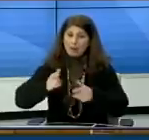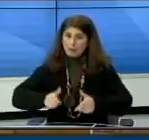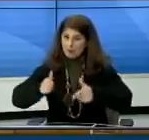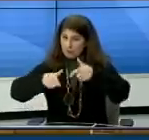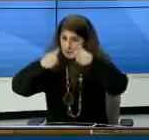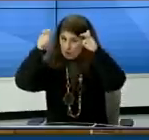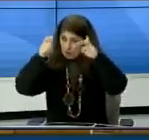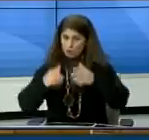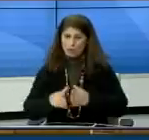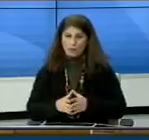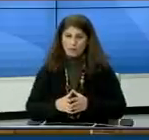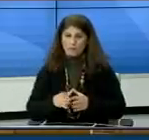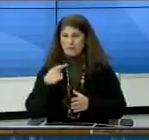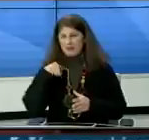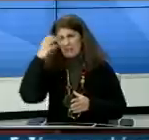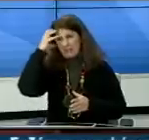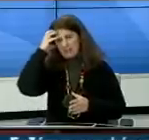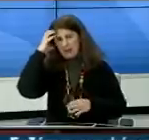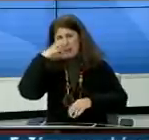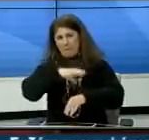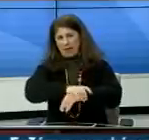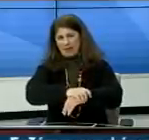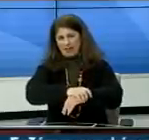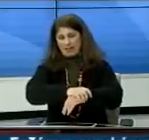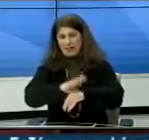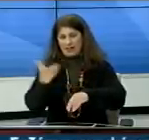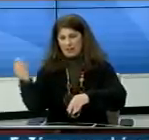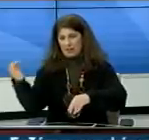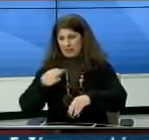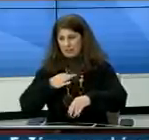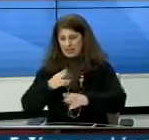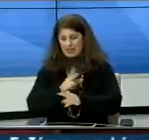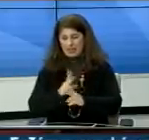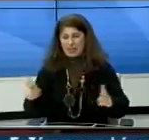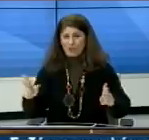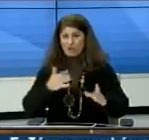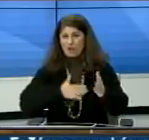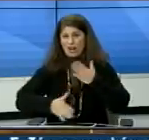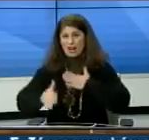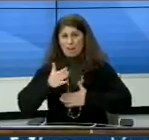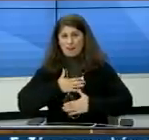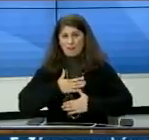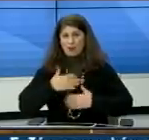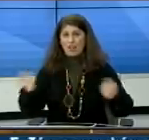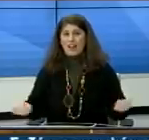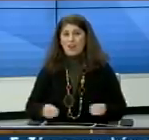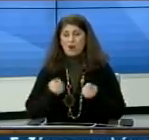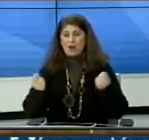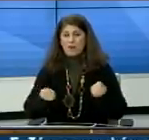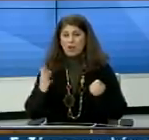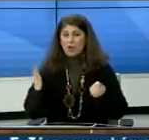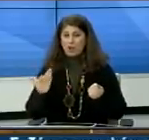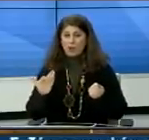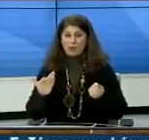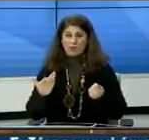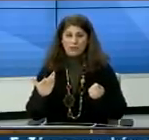θυμηθούμε τώρα τις αμαρτίες, επειδή μας μιλήσατε και για διαφάνεια των αγαπημένων σας εργολάβων, όταν